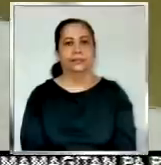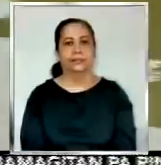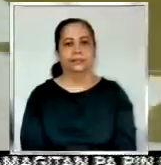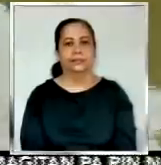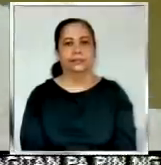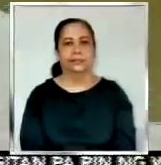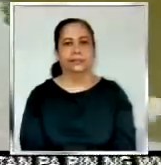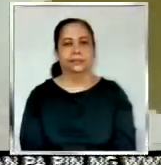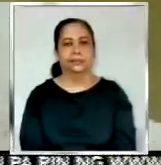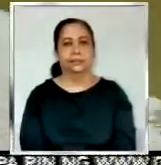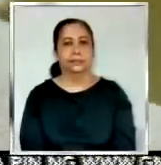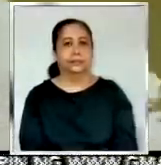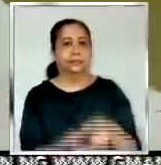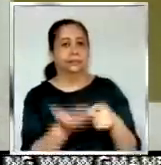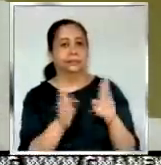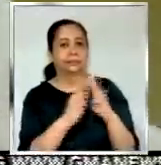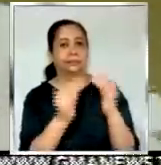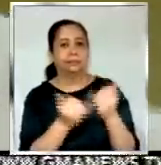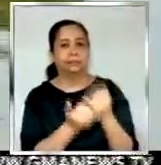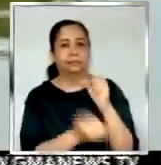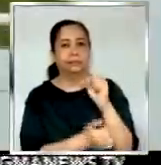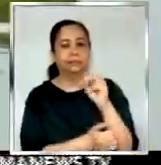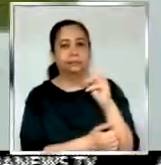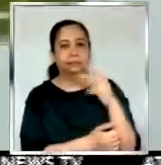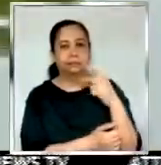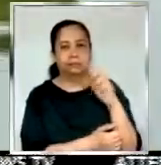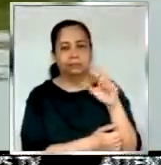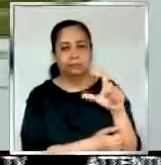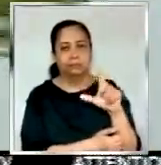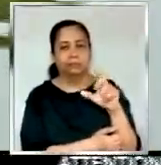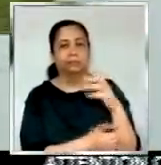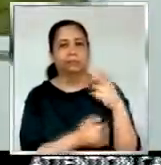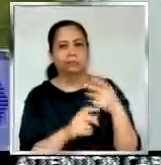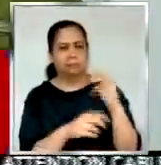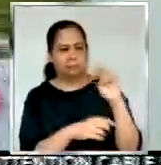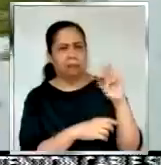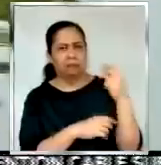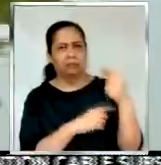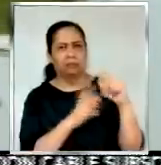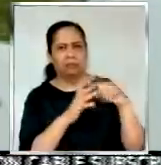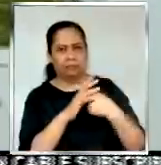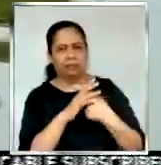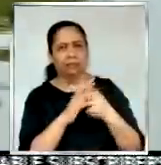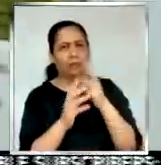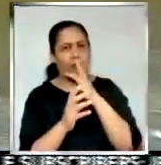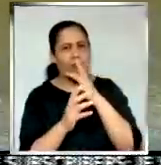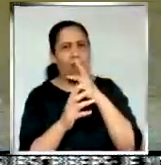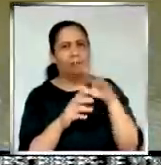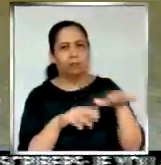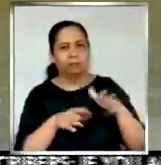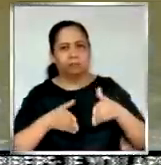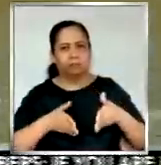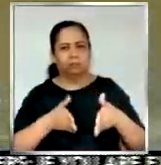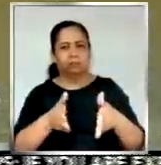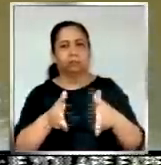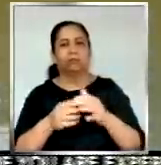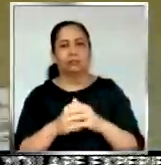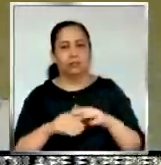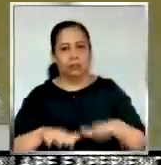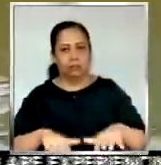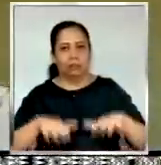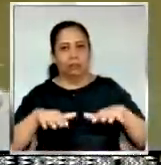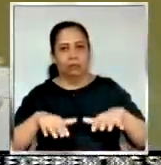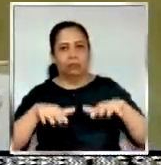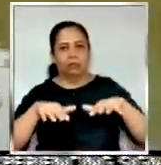Sa bahagi ng barangay San Miguel, Kalumpit, Bulacan, Marso pa lang nagsimula na raw magkatubig ang kanilang kalsada. Tumaas ang tubig